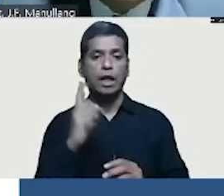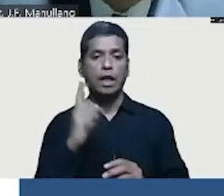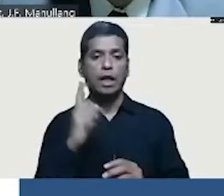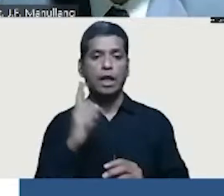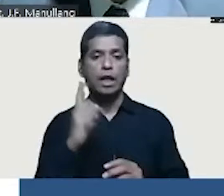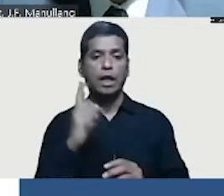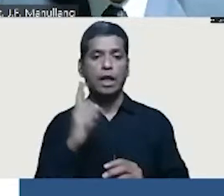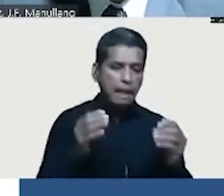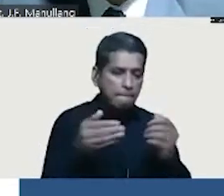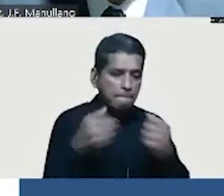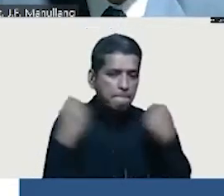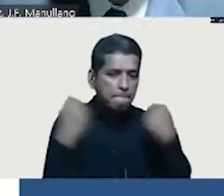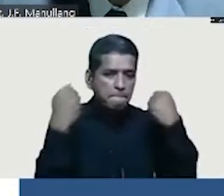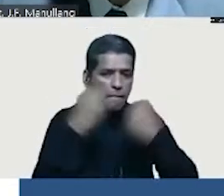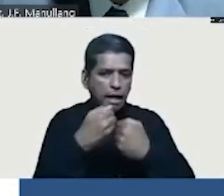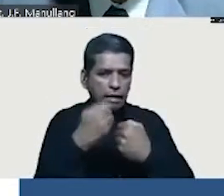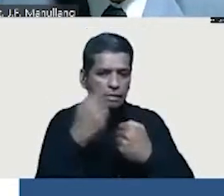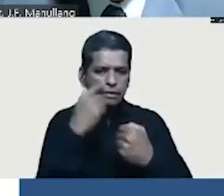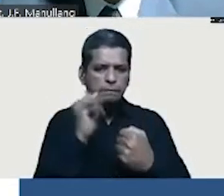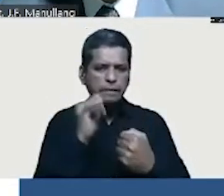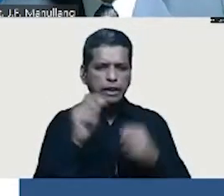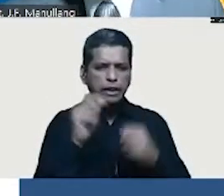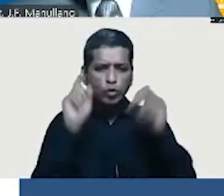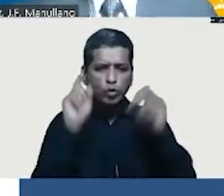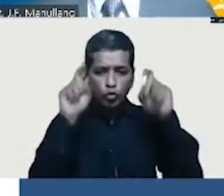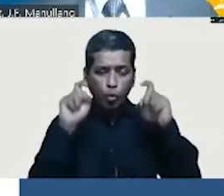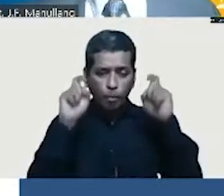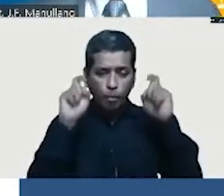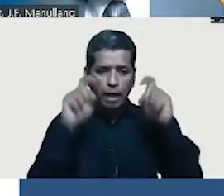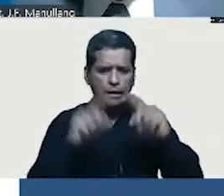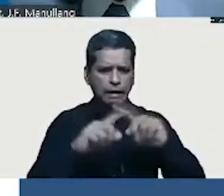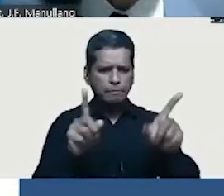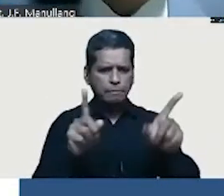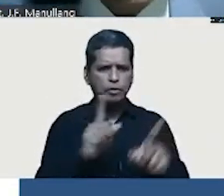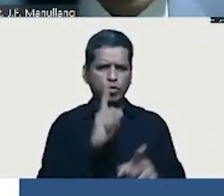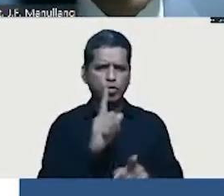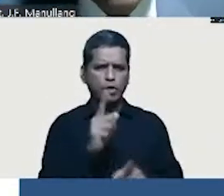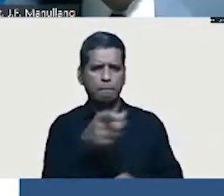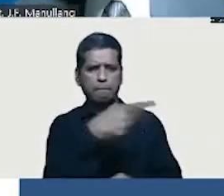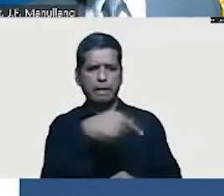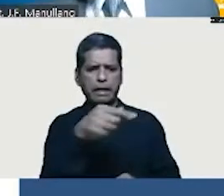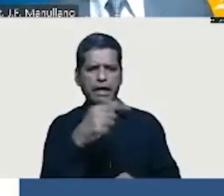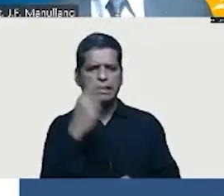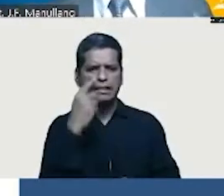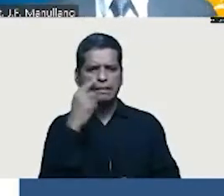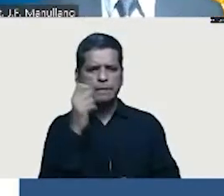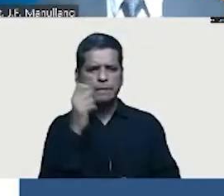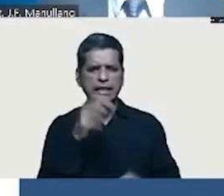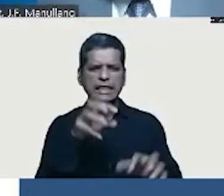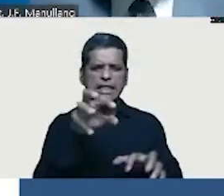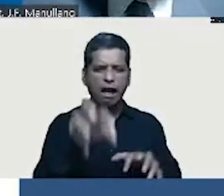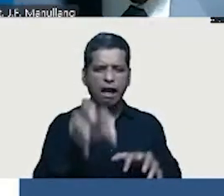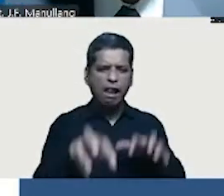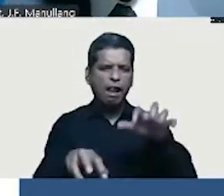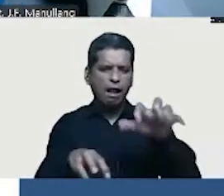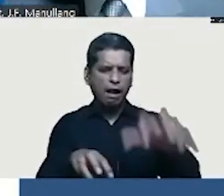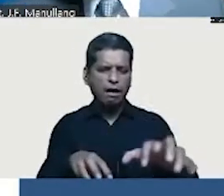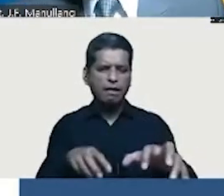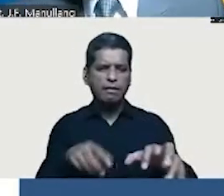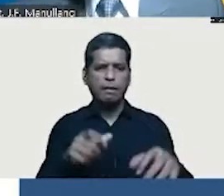tetapi sesungguhnya merekalah Serigala yang buas Apa yang dimaksud dengan menyamar seperti domba kata domba